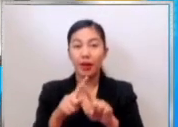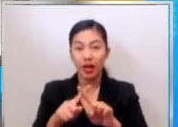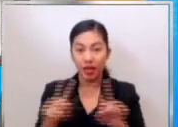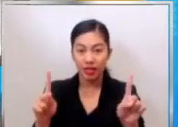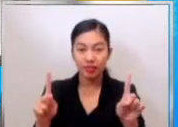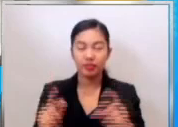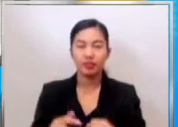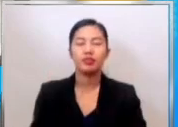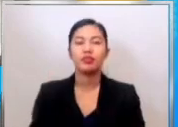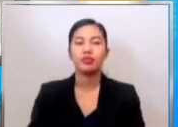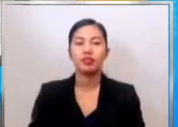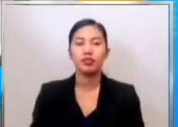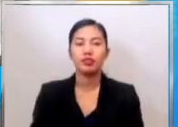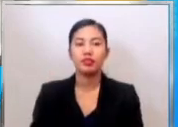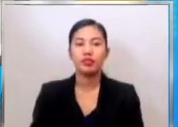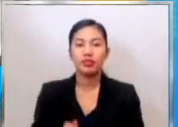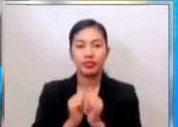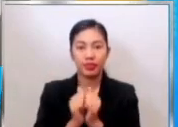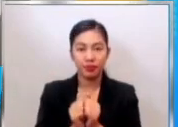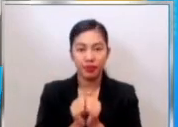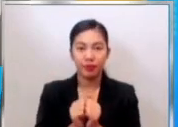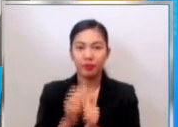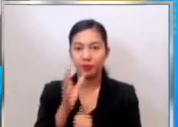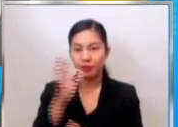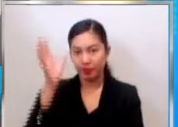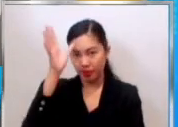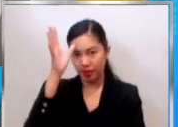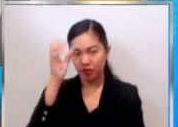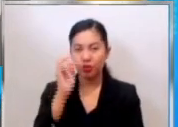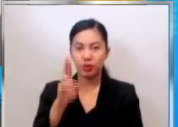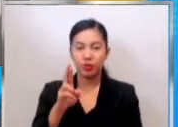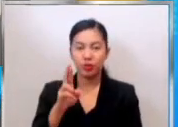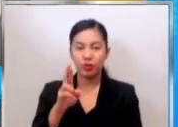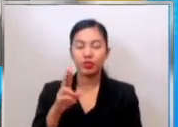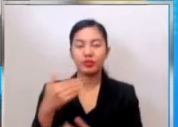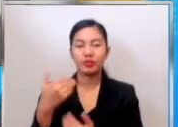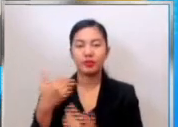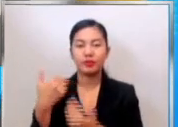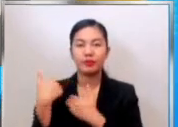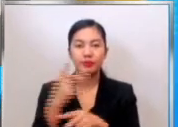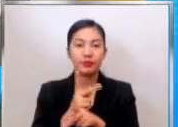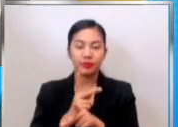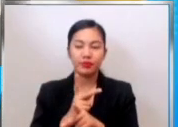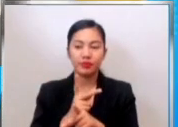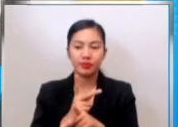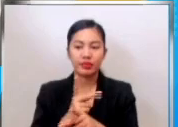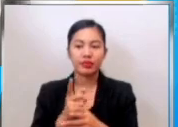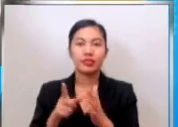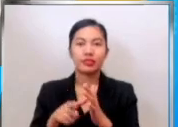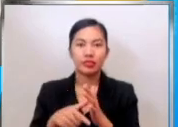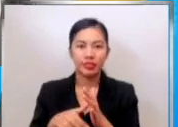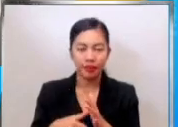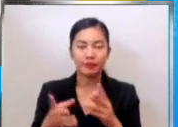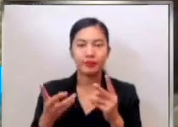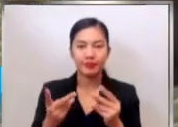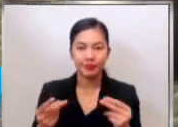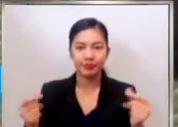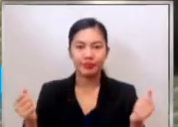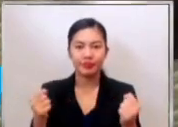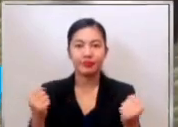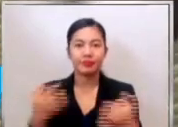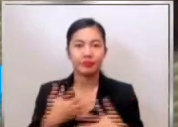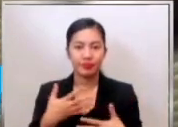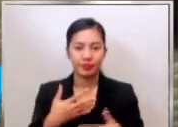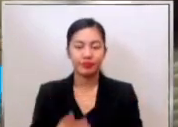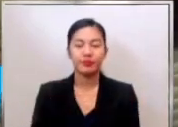kasama naman nila, katabi naman nila yung kanilang mga magulang, eventually, nare-resolve din naman yung kanilang mga